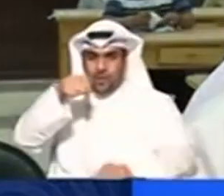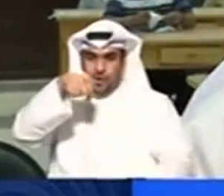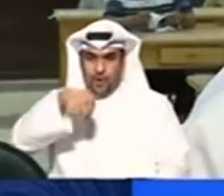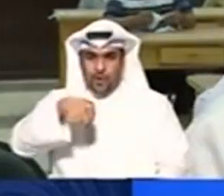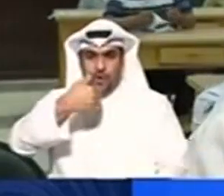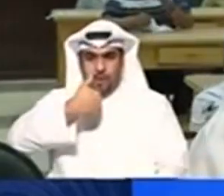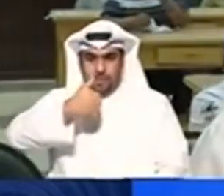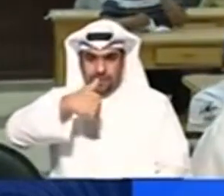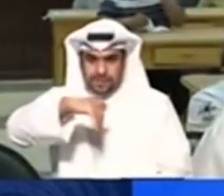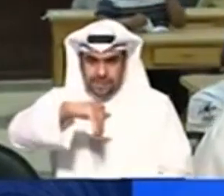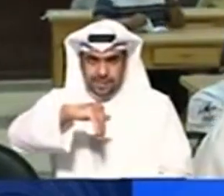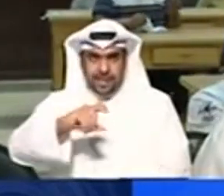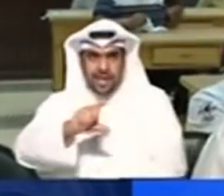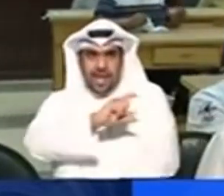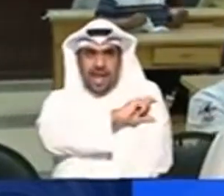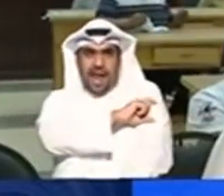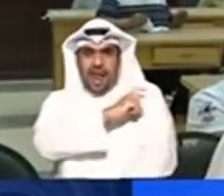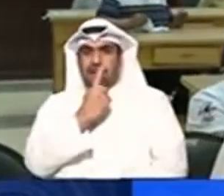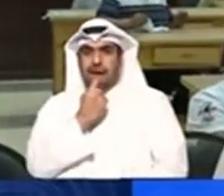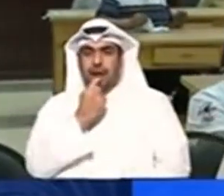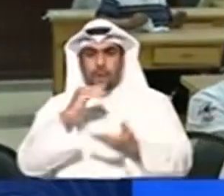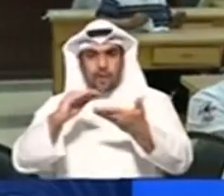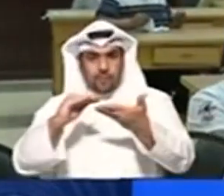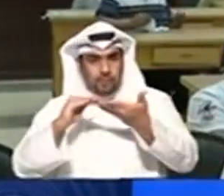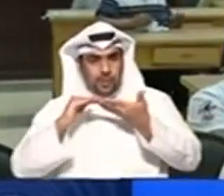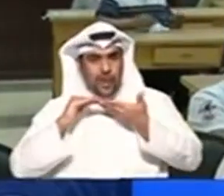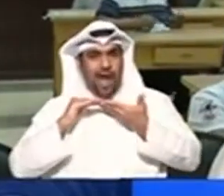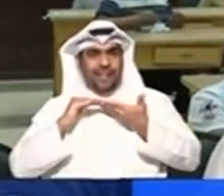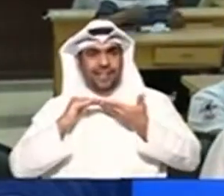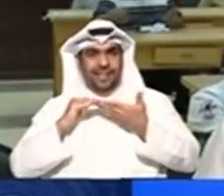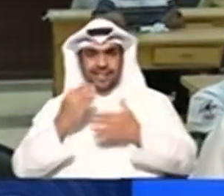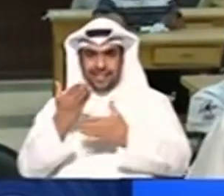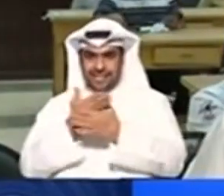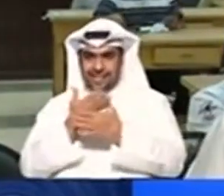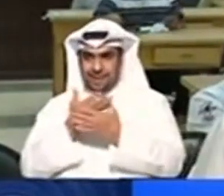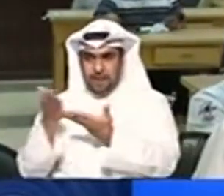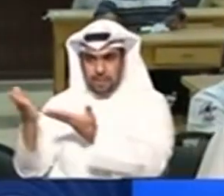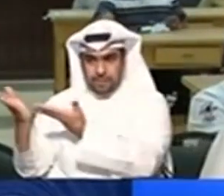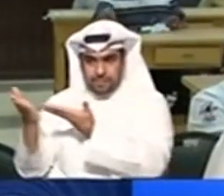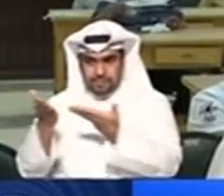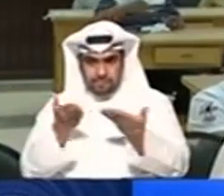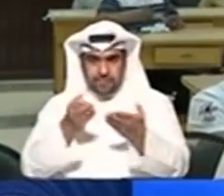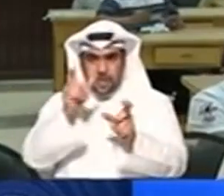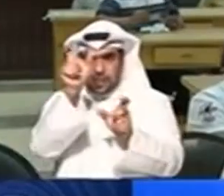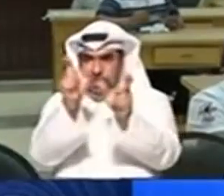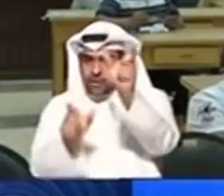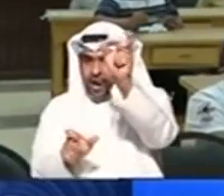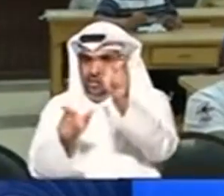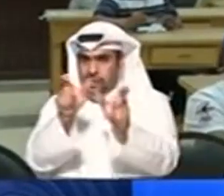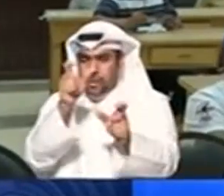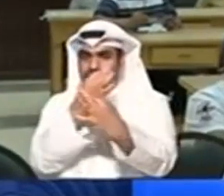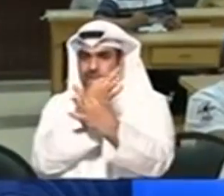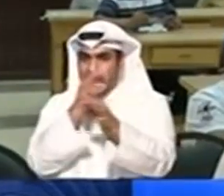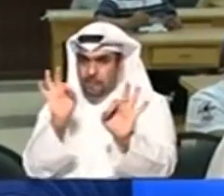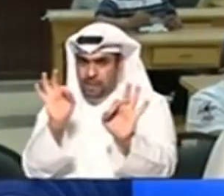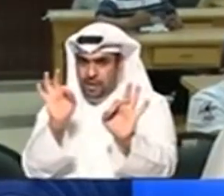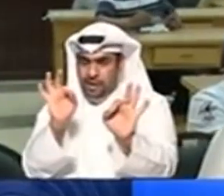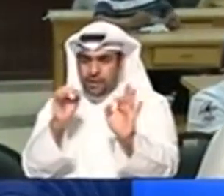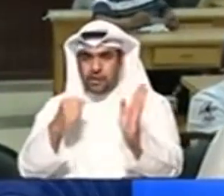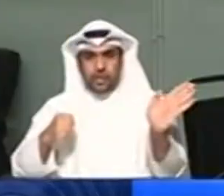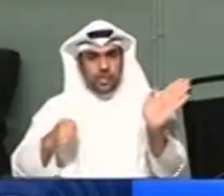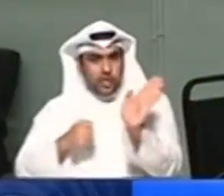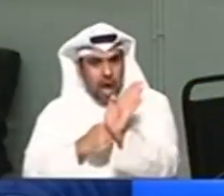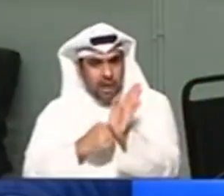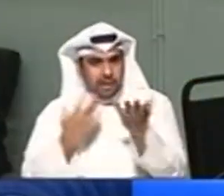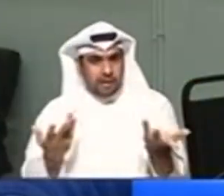الأحمر بادر معنا في مساعدتنا في استقبال المراجعين وإنجاز أعمالهم ومهامهم